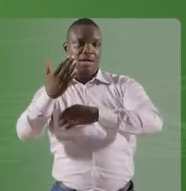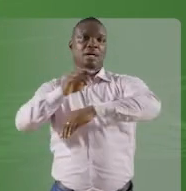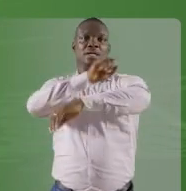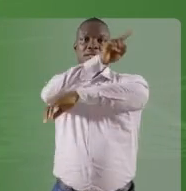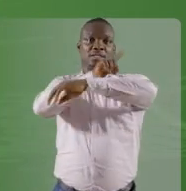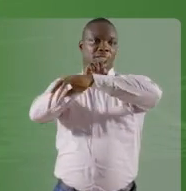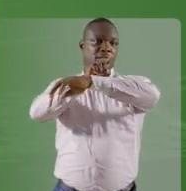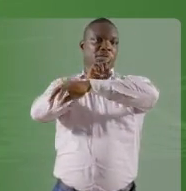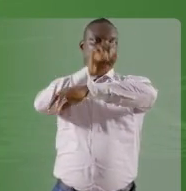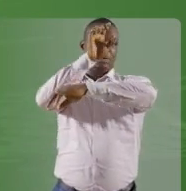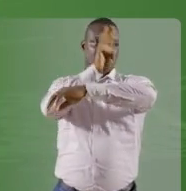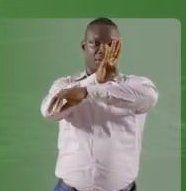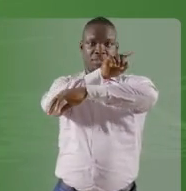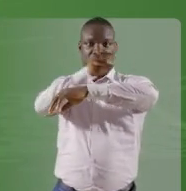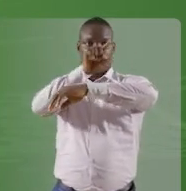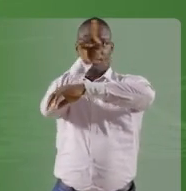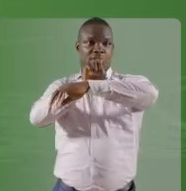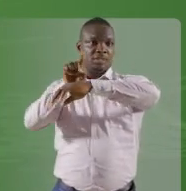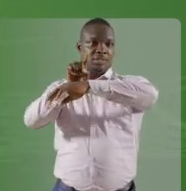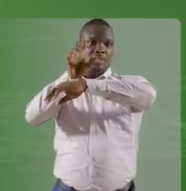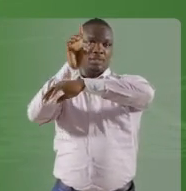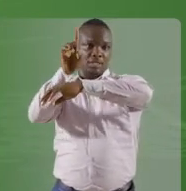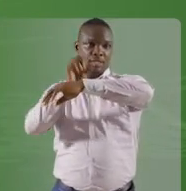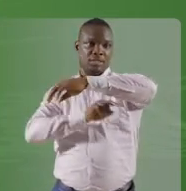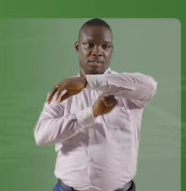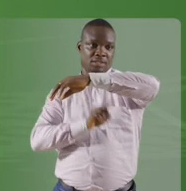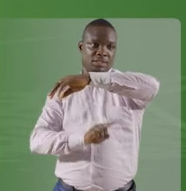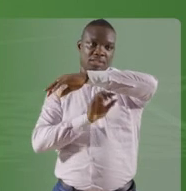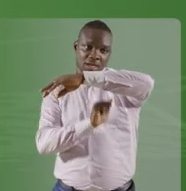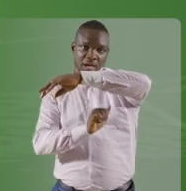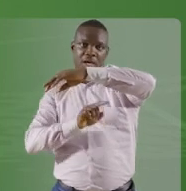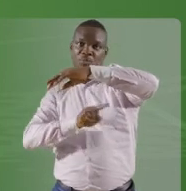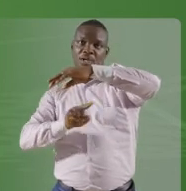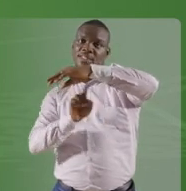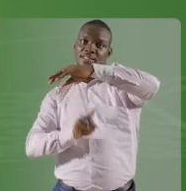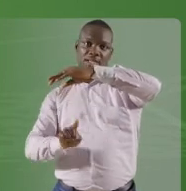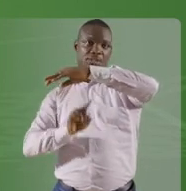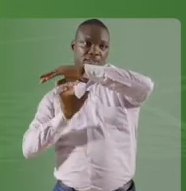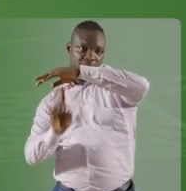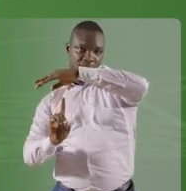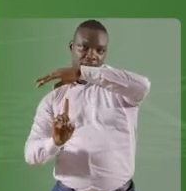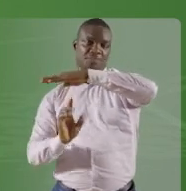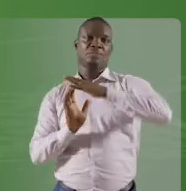ZB moins ZD sur ZA moins ZD. Et donc, comme